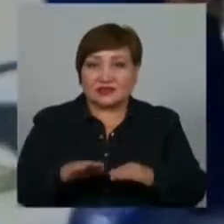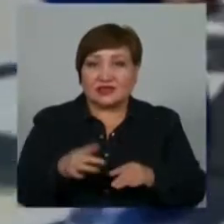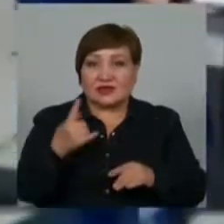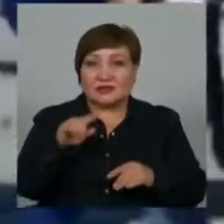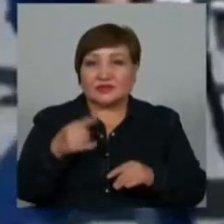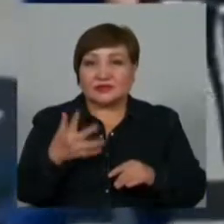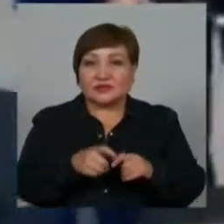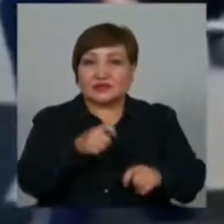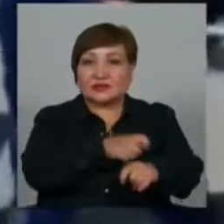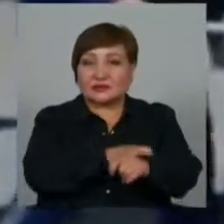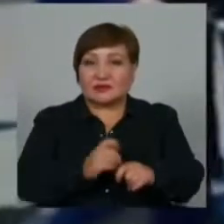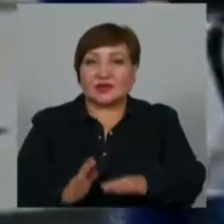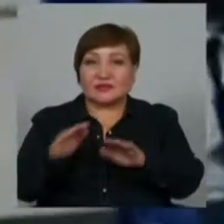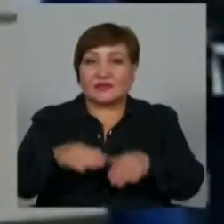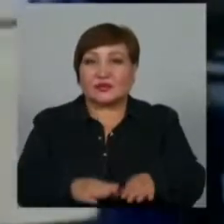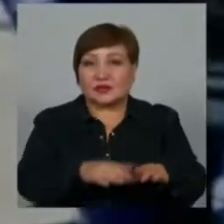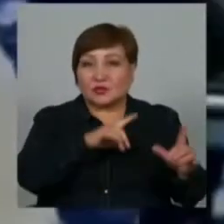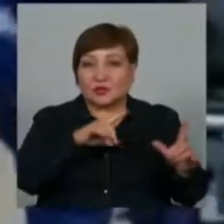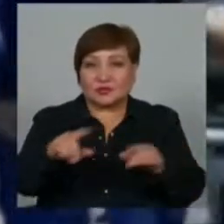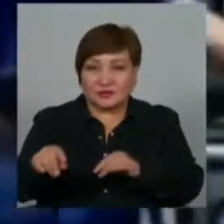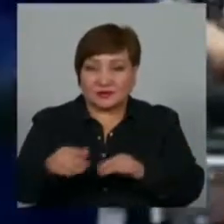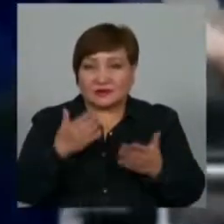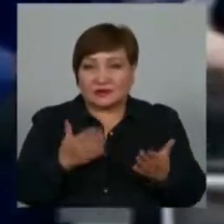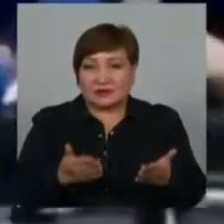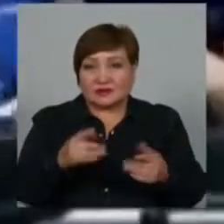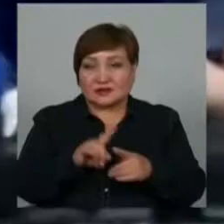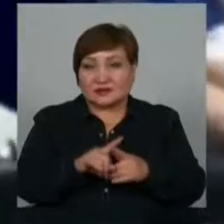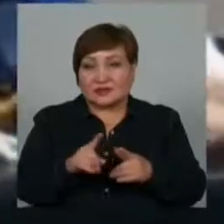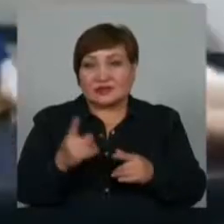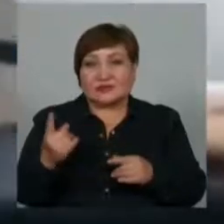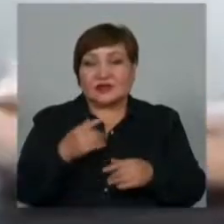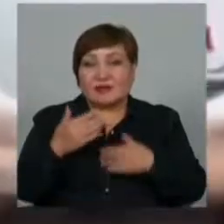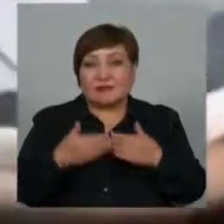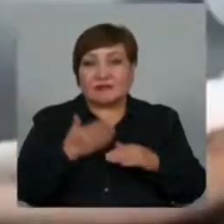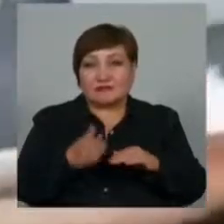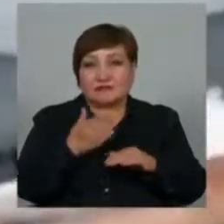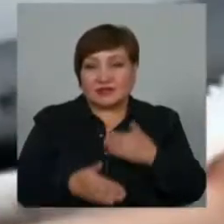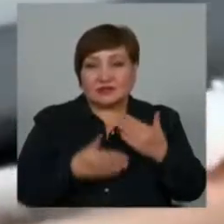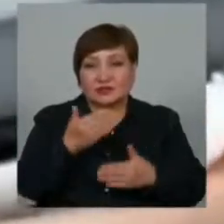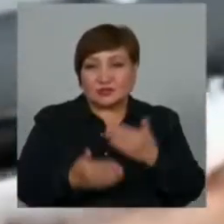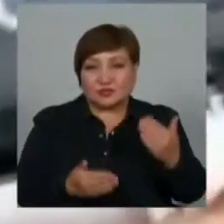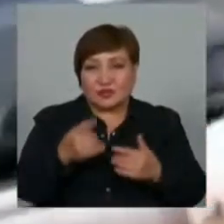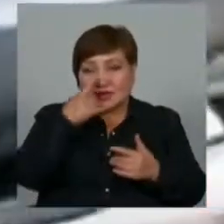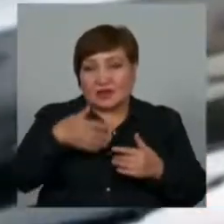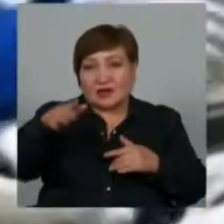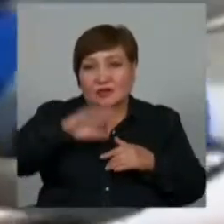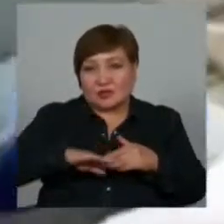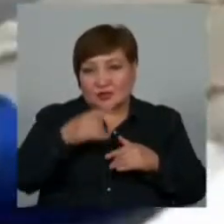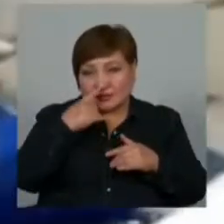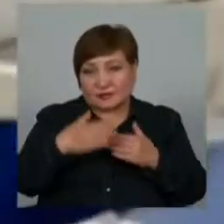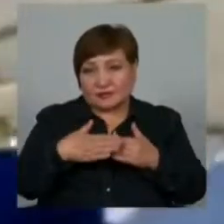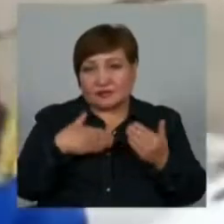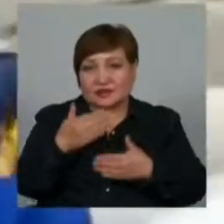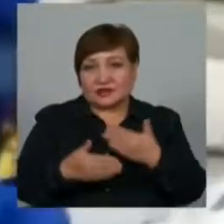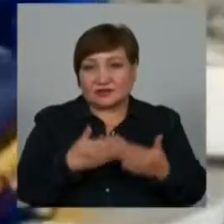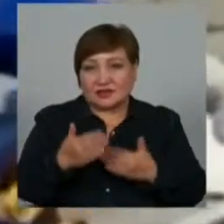ағаш бұтақтарына қарманып судан шыққан. Кейін біртіндеп тау басына жетіпті. Бір күн бойы далада қалған қаршадай қызды құтқарушылар таң